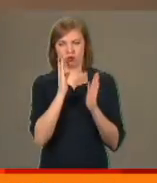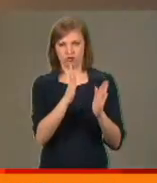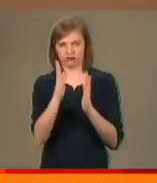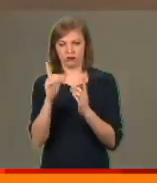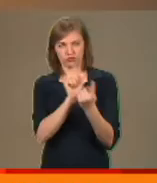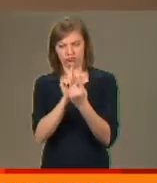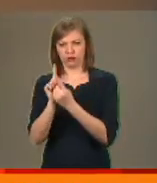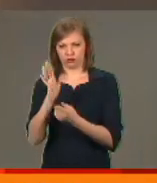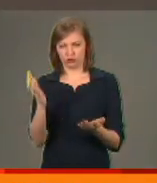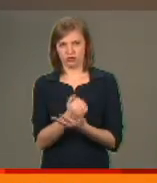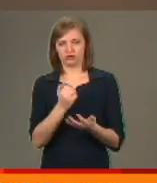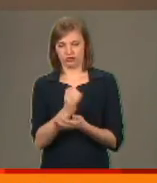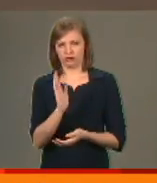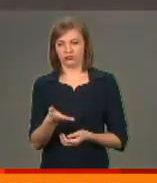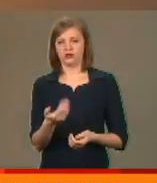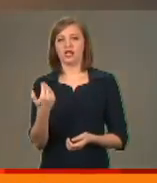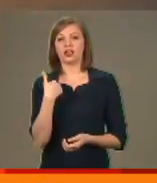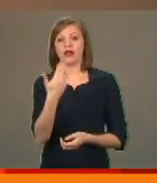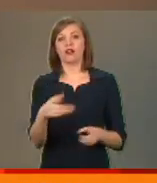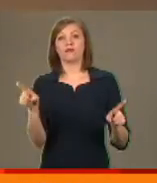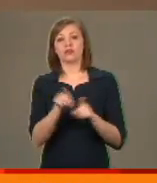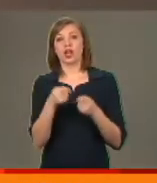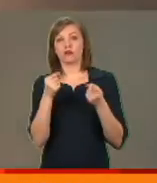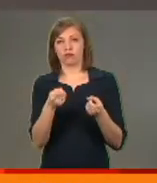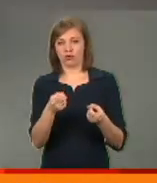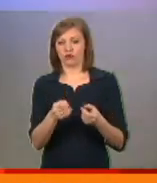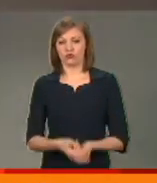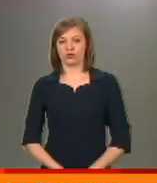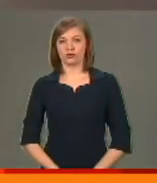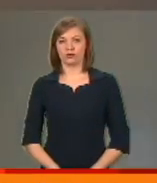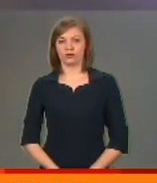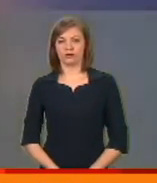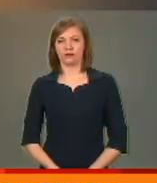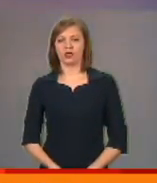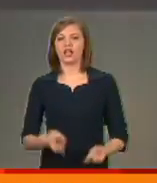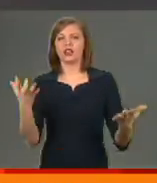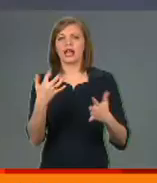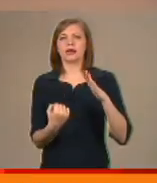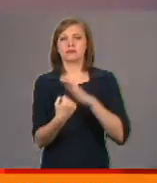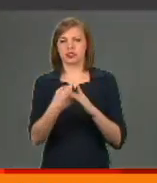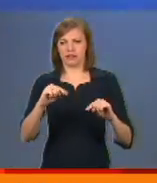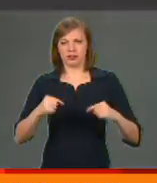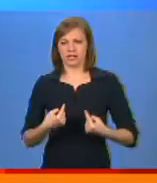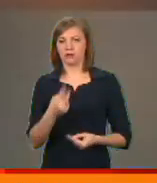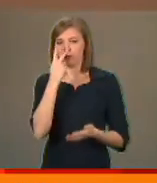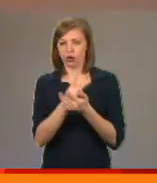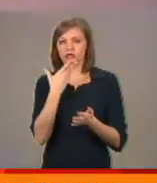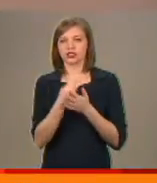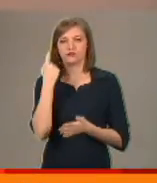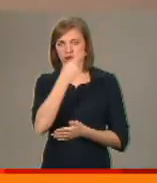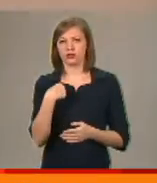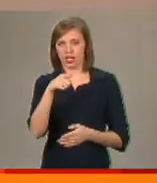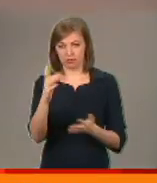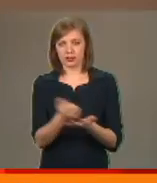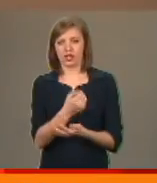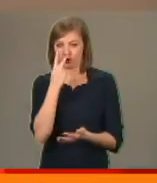По одному я вас повиловлюю. Я вам та погрожую. На якій підставі ви затримали? Покажи своє лице, я тебе